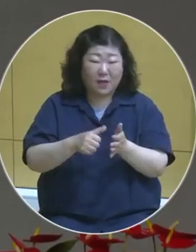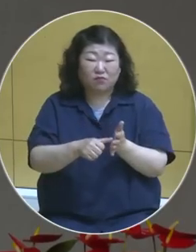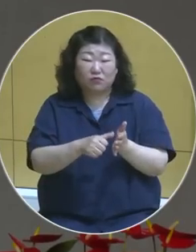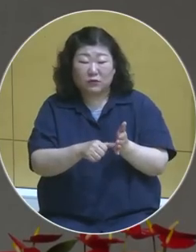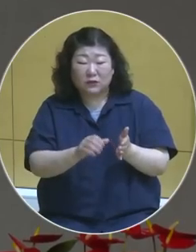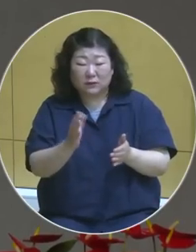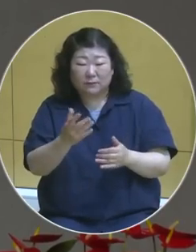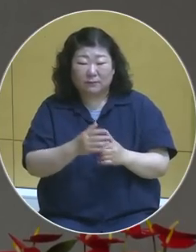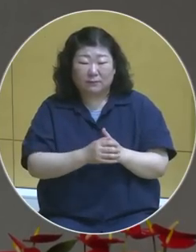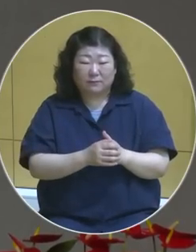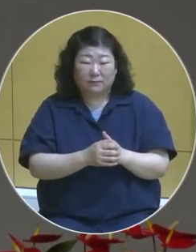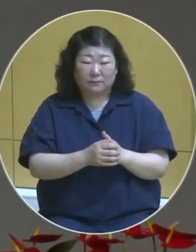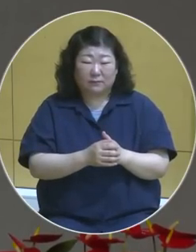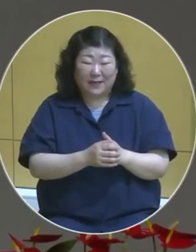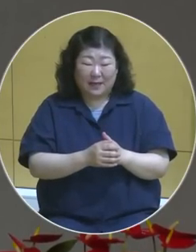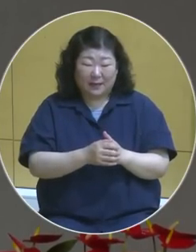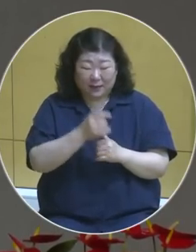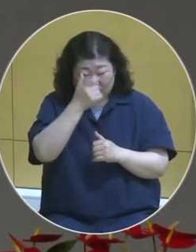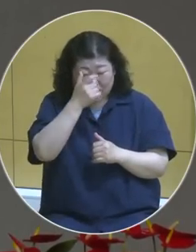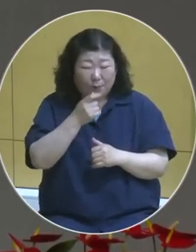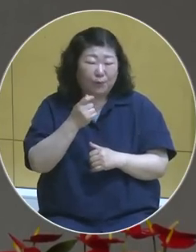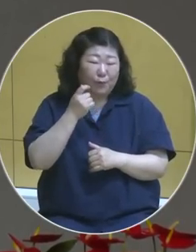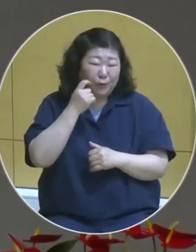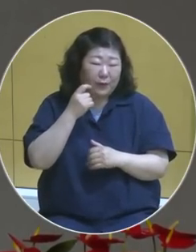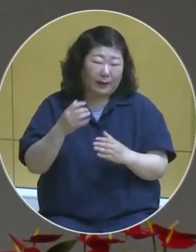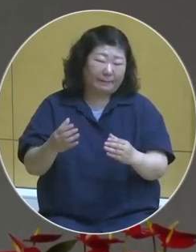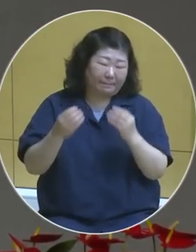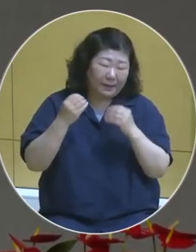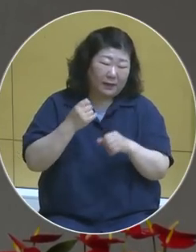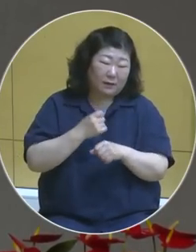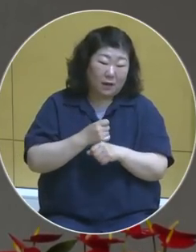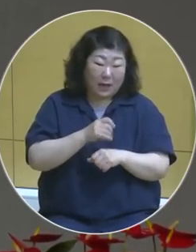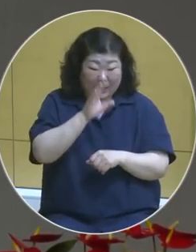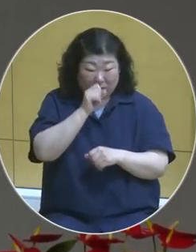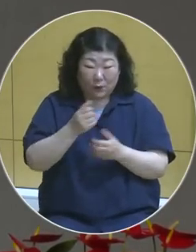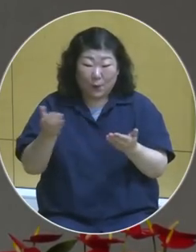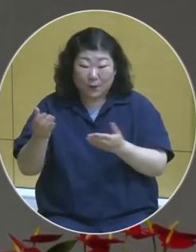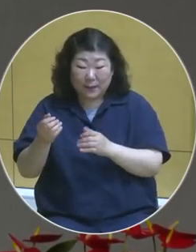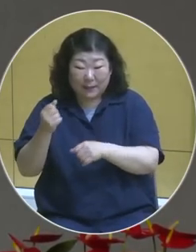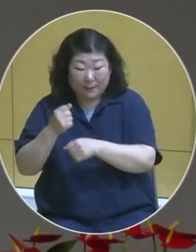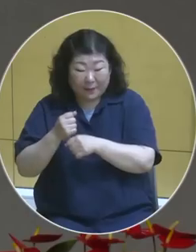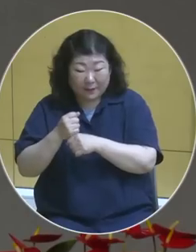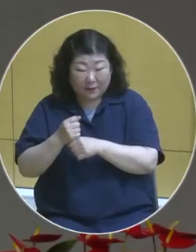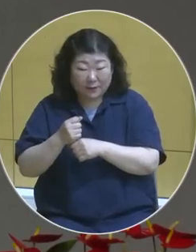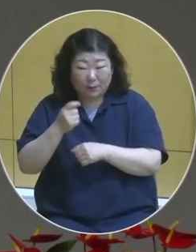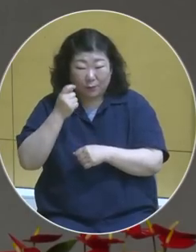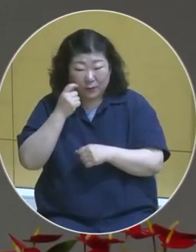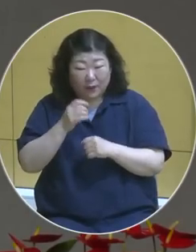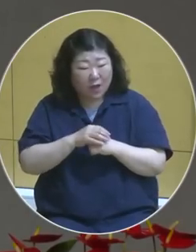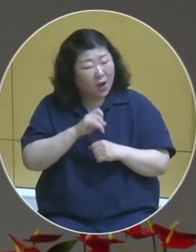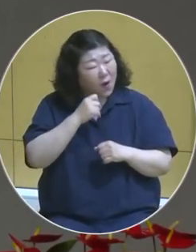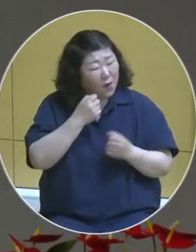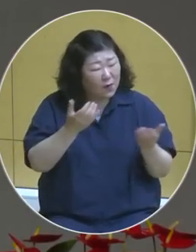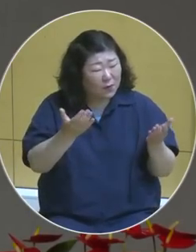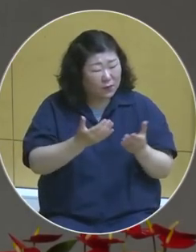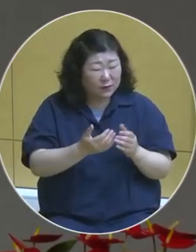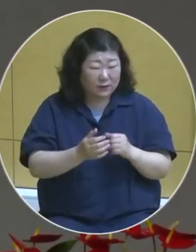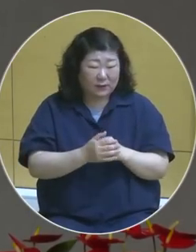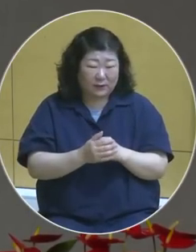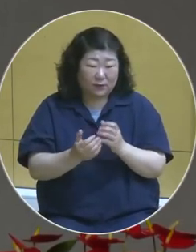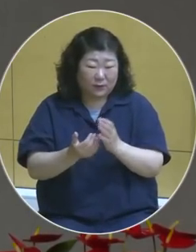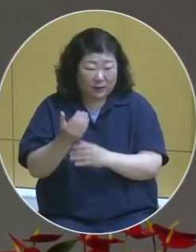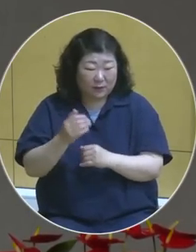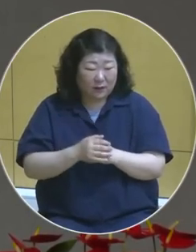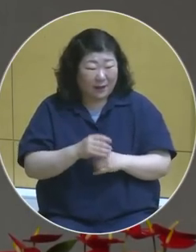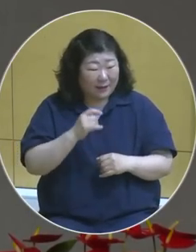원천 봉쇄하는 거예요. 기도 자체를 못하게 만드는 거예요. 좋은 일을 만들어서 기도 못하게 하든지 어려운 일을 만들어서 내가 기도하려고 하면 어려운